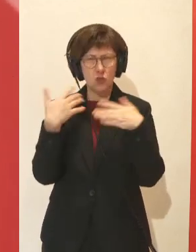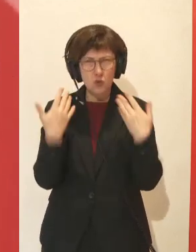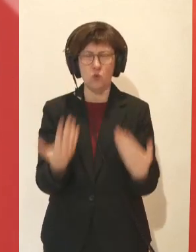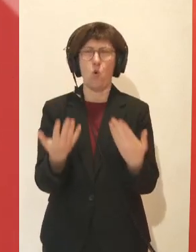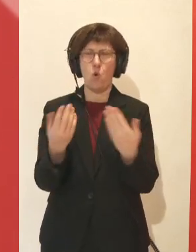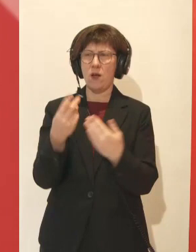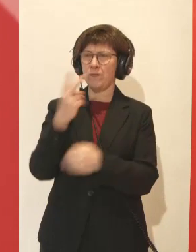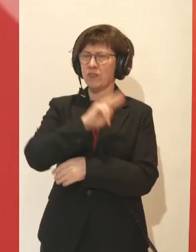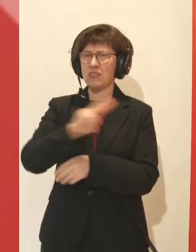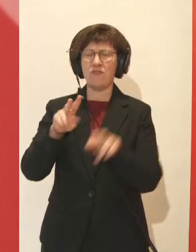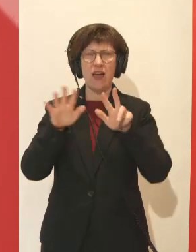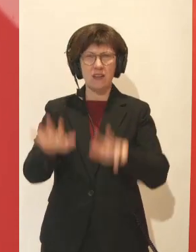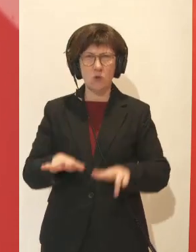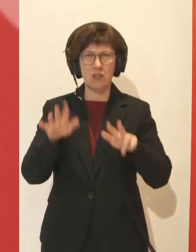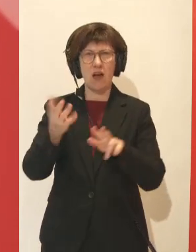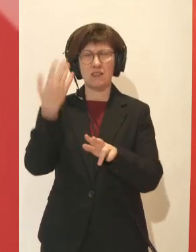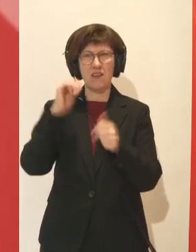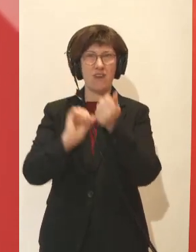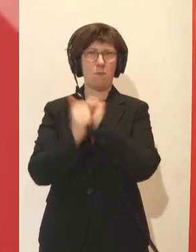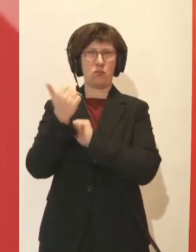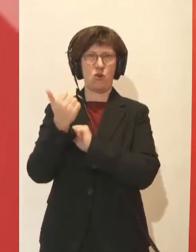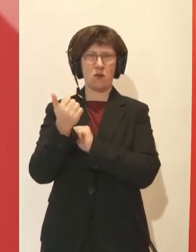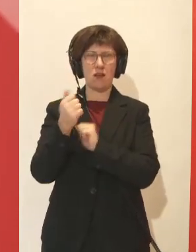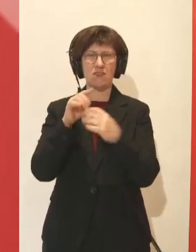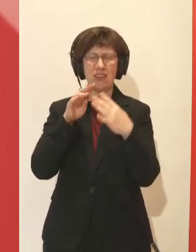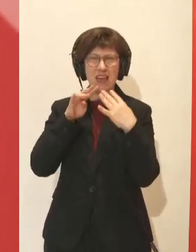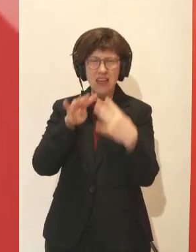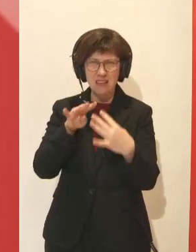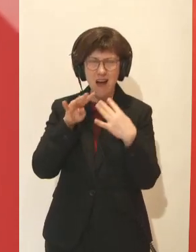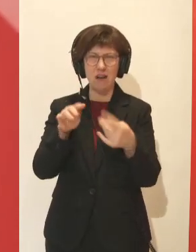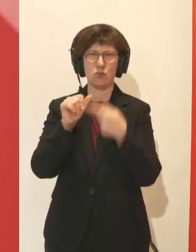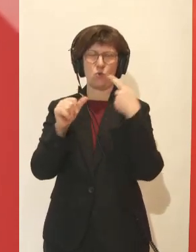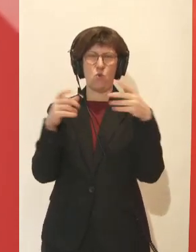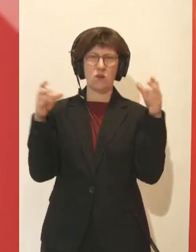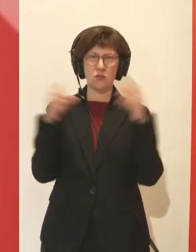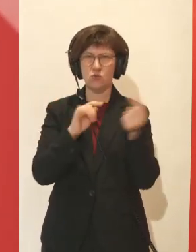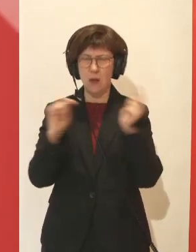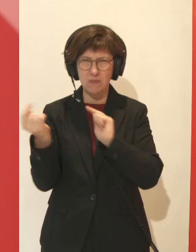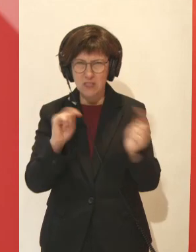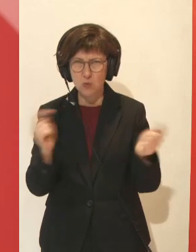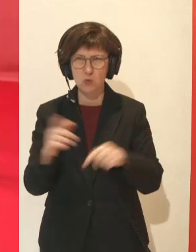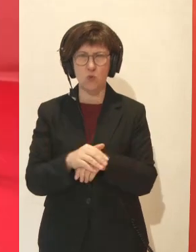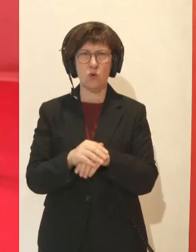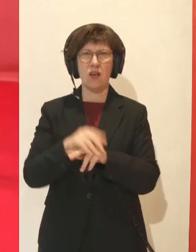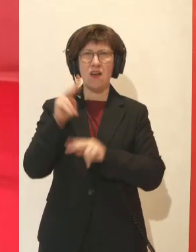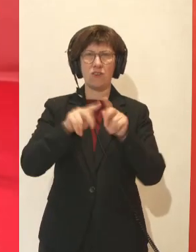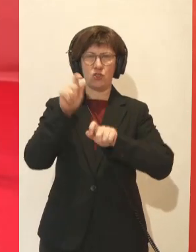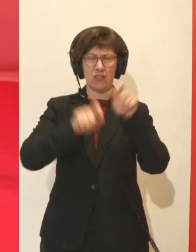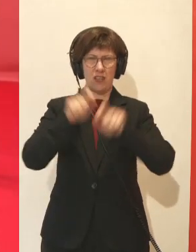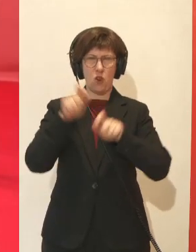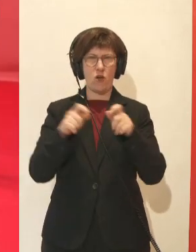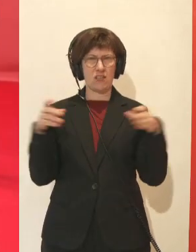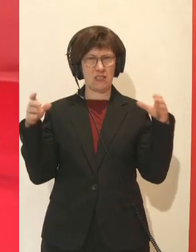was 2018 auch so besonders gemacht hat, eben die Interaktion und dass wir miteinander reden und dass so viele unterschiedliche Leute, finde ich,